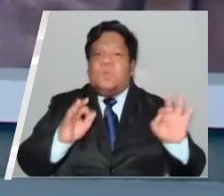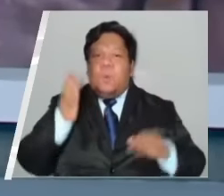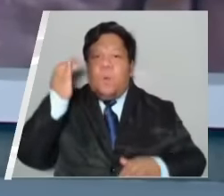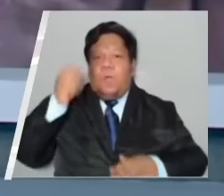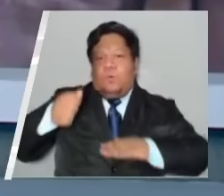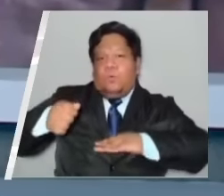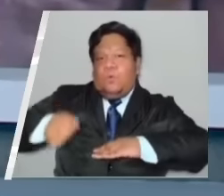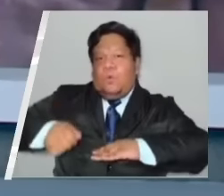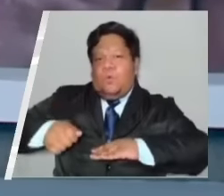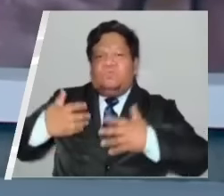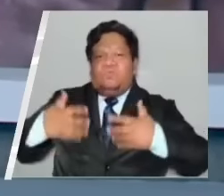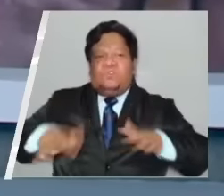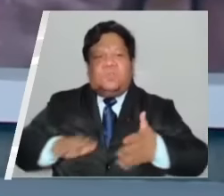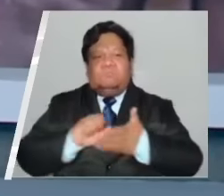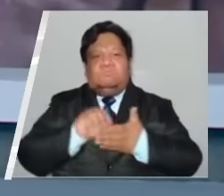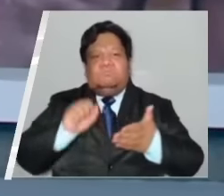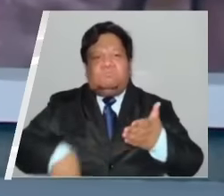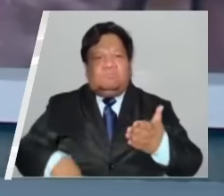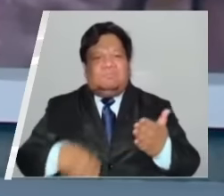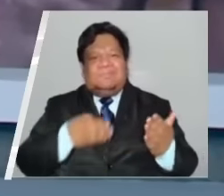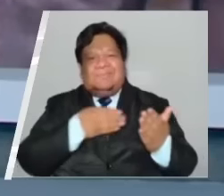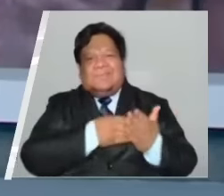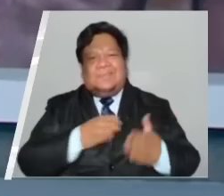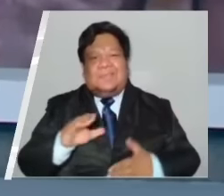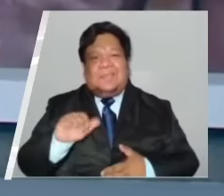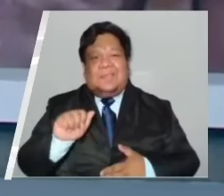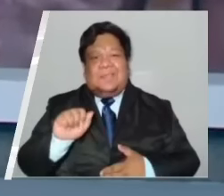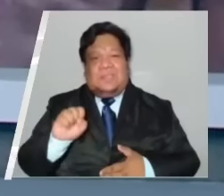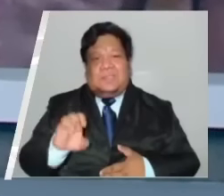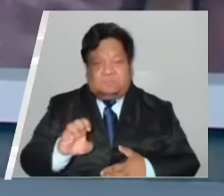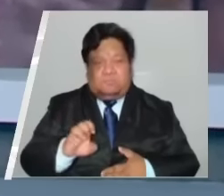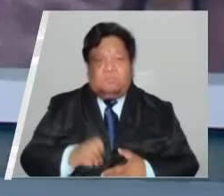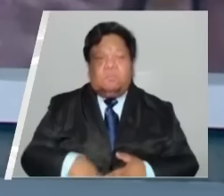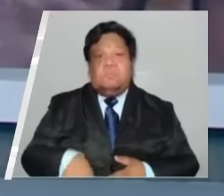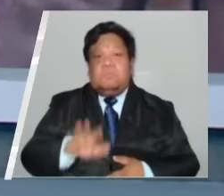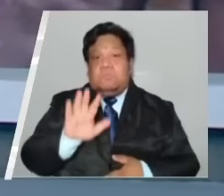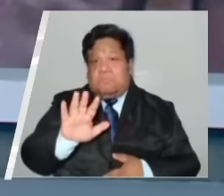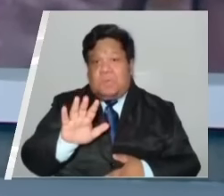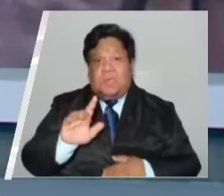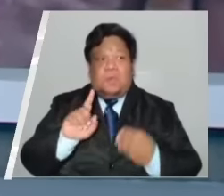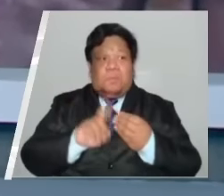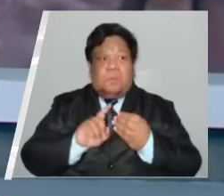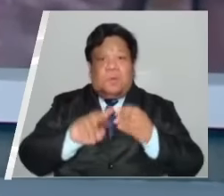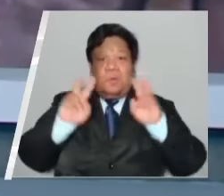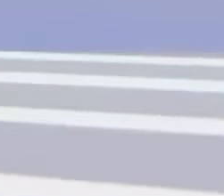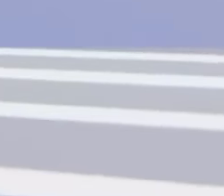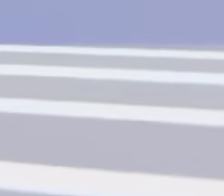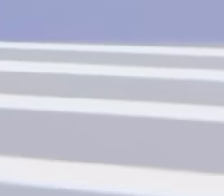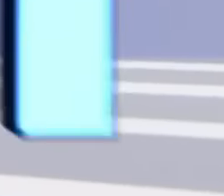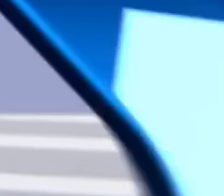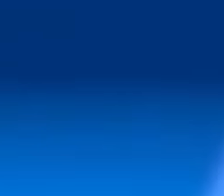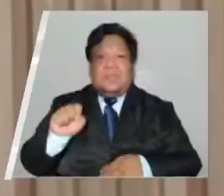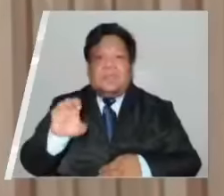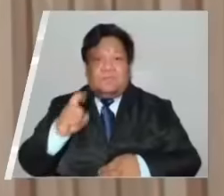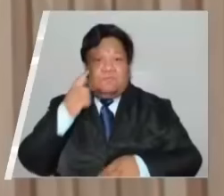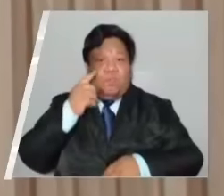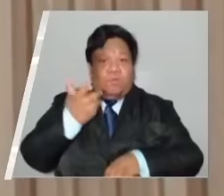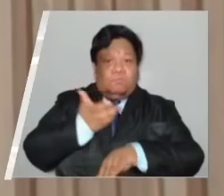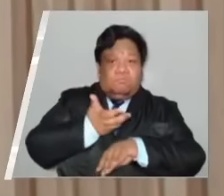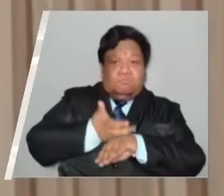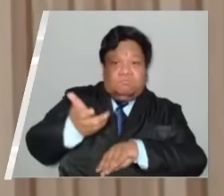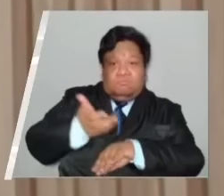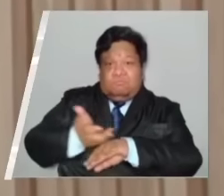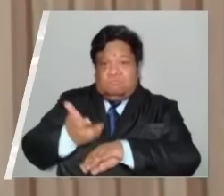kanyang kampo na iurong ang kasong syndicated estafa. Saksi si June Veneracion.